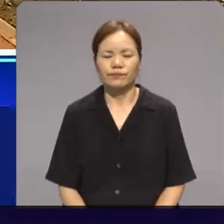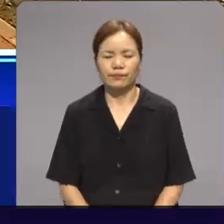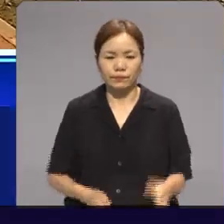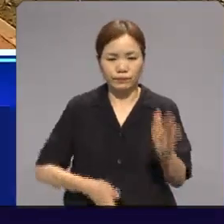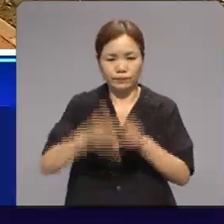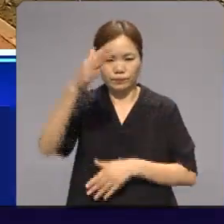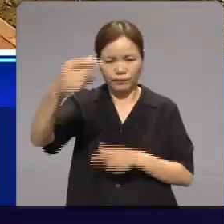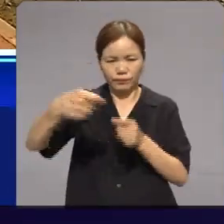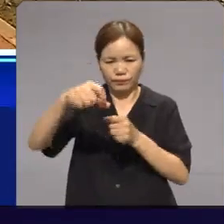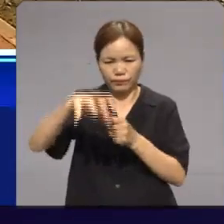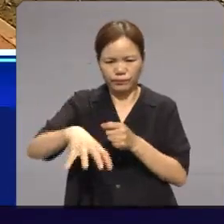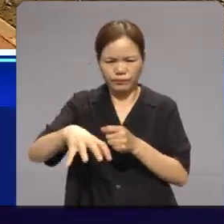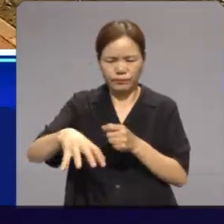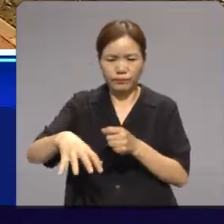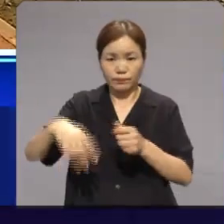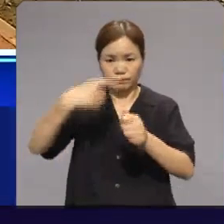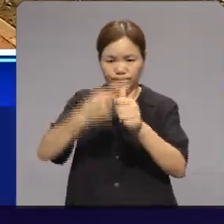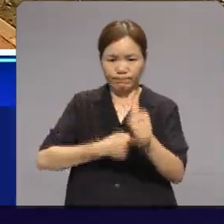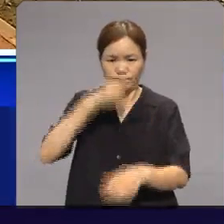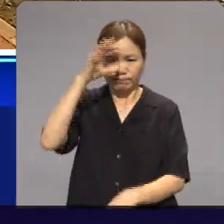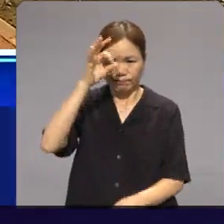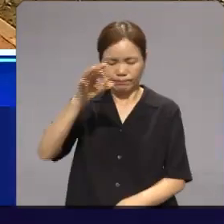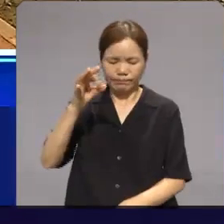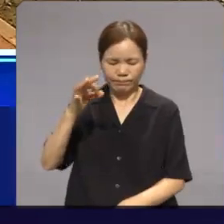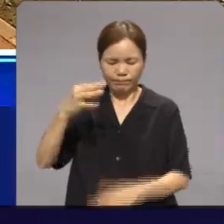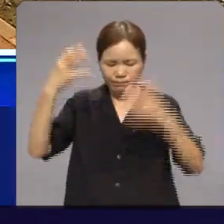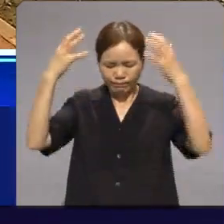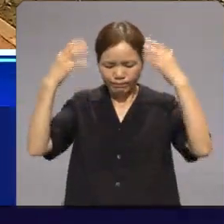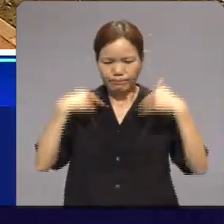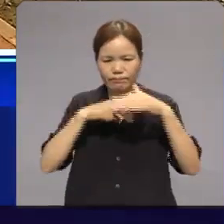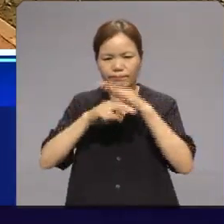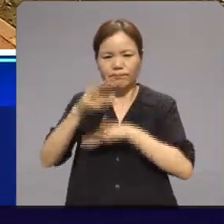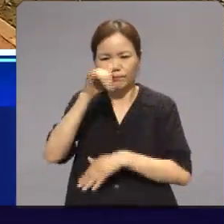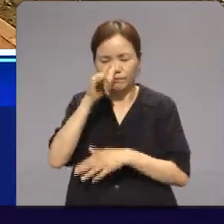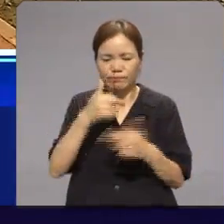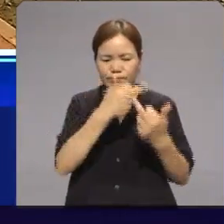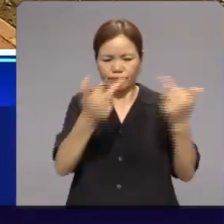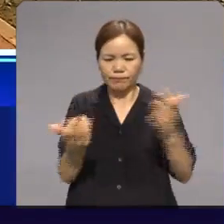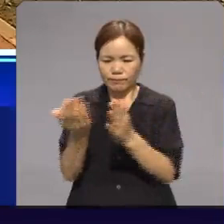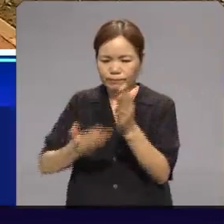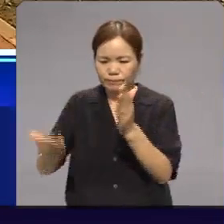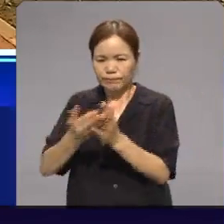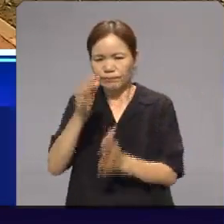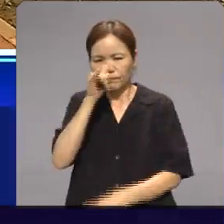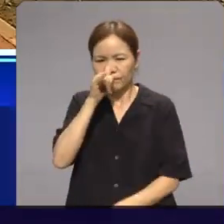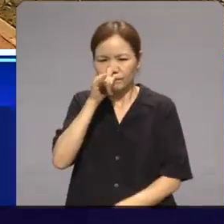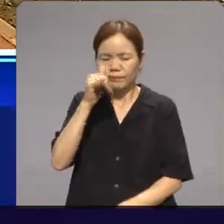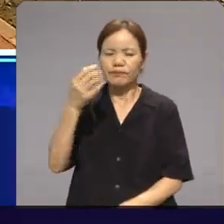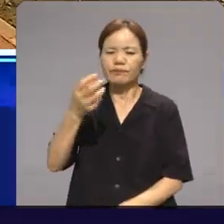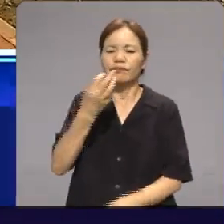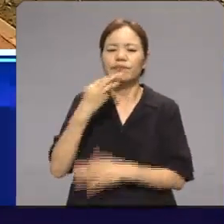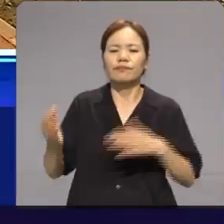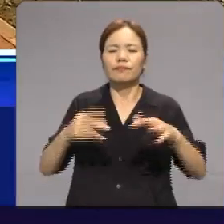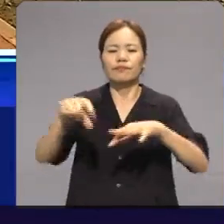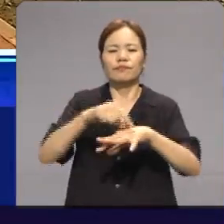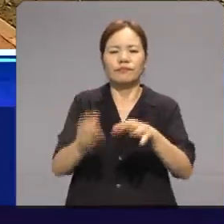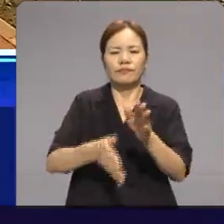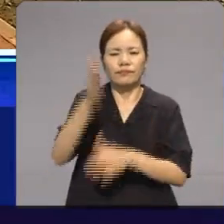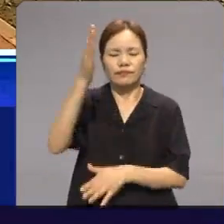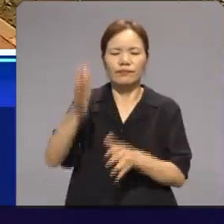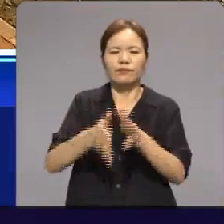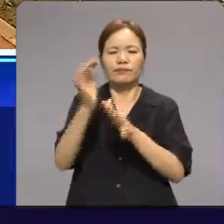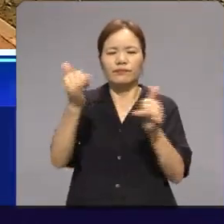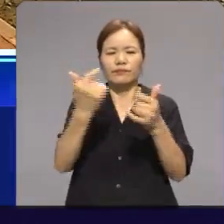네, 도심에서 멀지 않은 곳에 풍경을 즐기며 더위를 피할 수 있는 호수와 산이 있습니다. 바로 경기도 의왕시인데요. 시민들을 위한